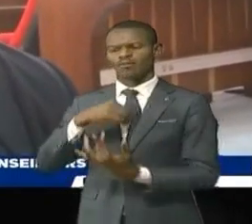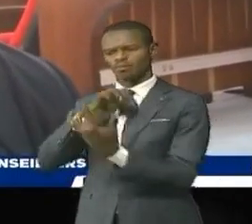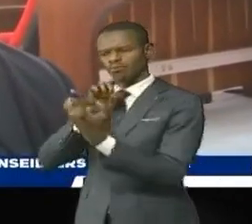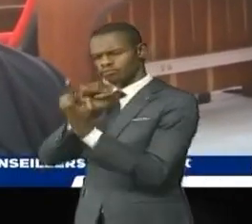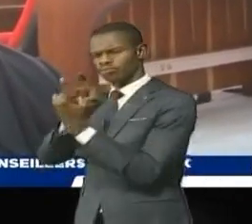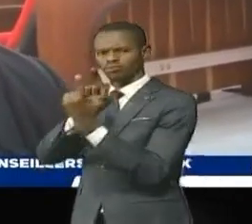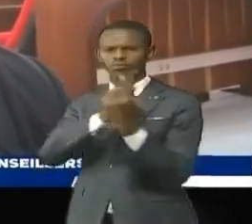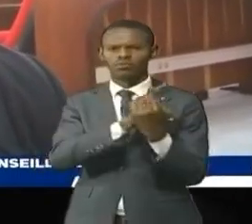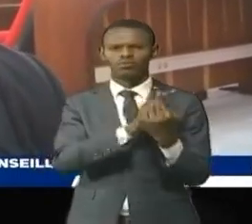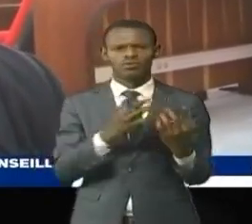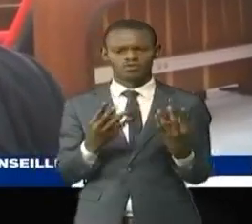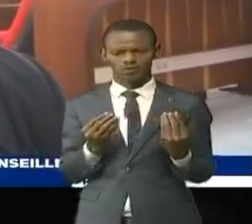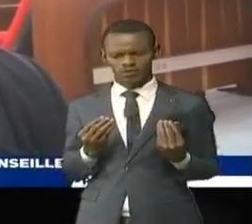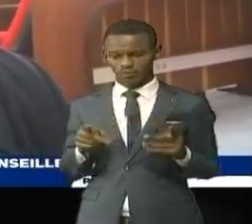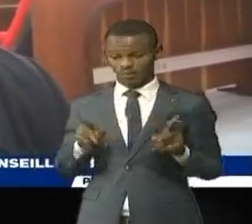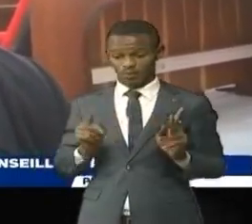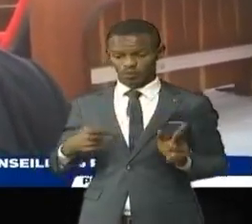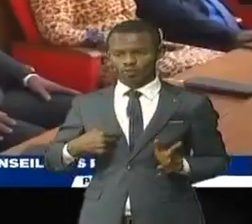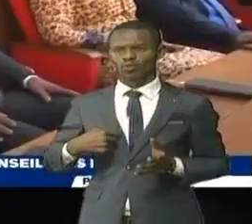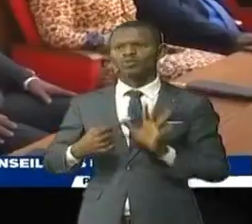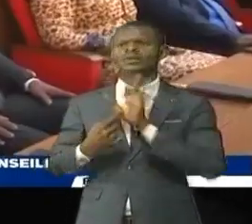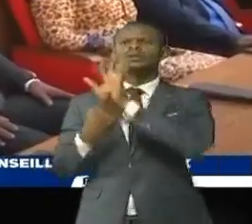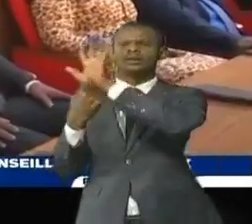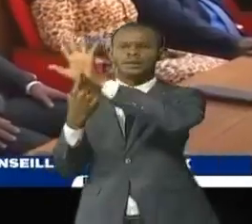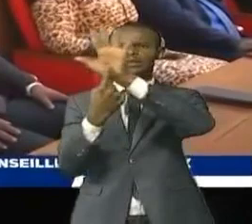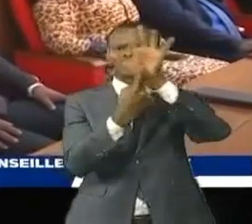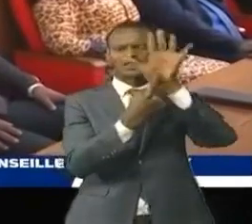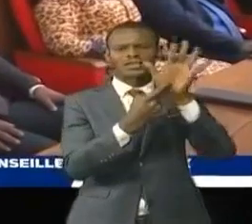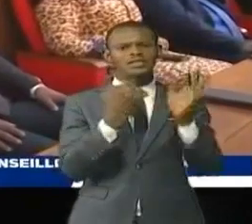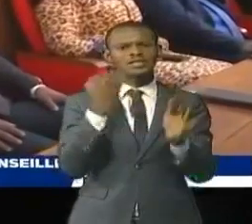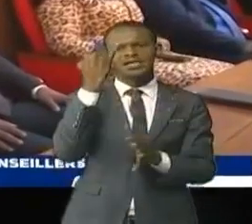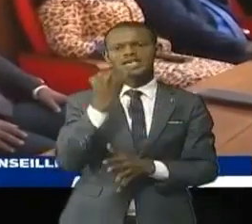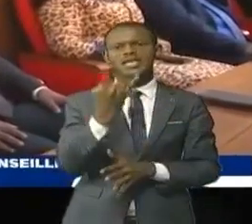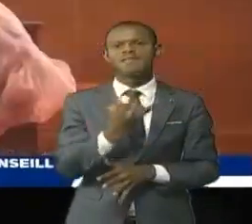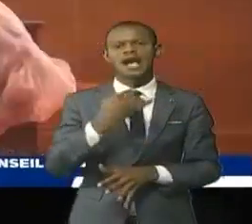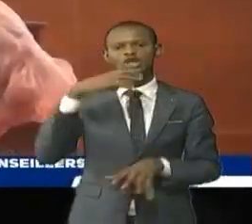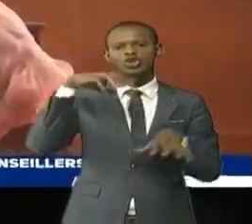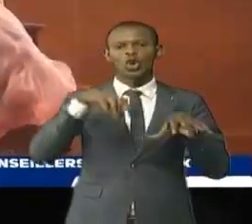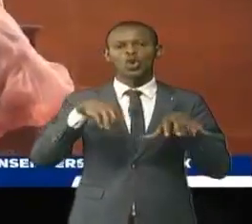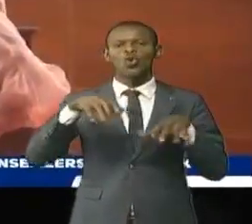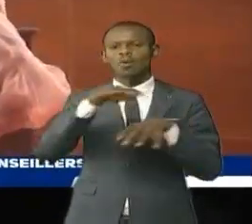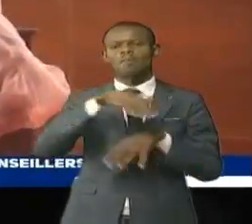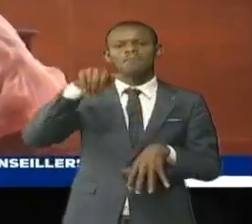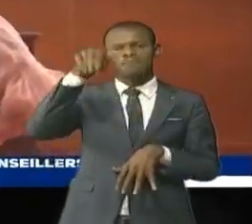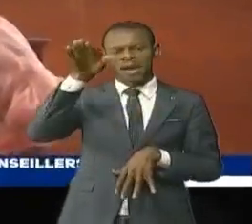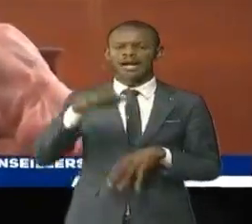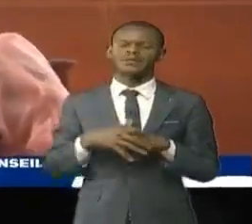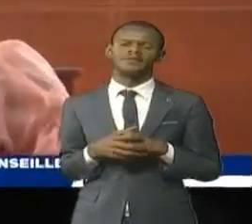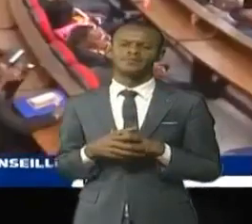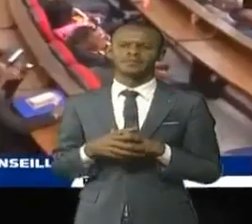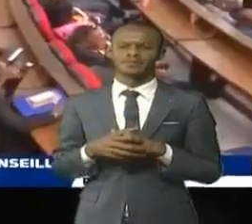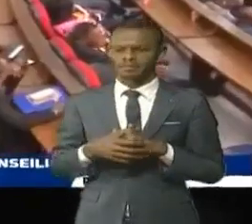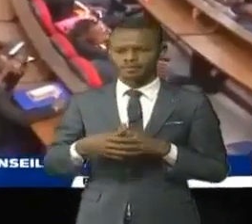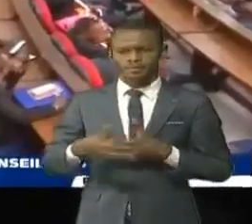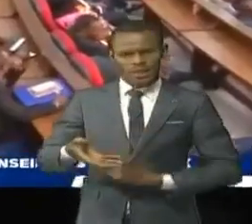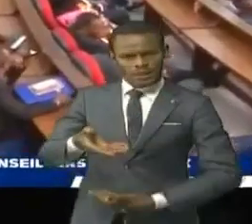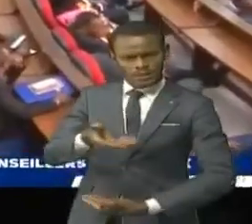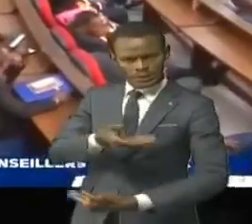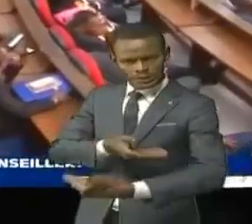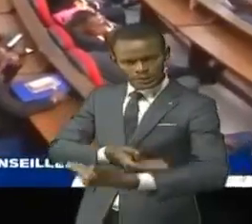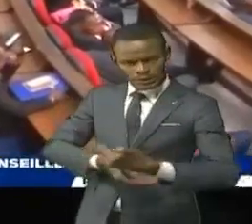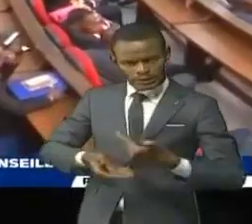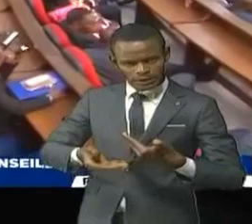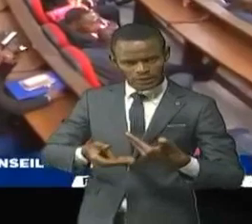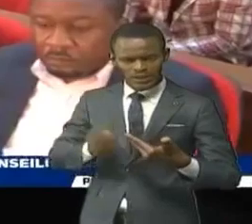Congo comme il se doit. À l'issue de la cérémonie de passation des bâtons de commandement entre les